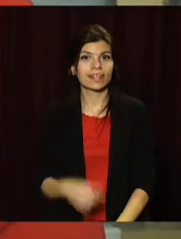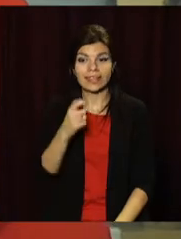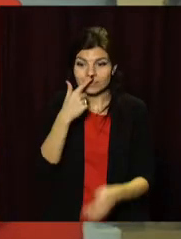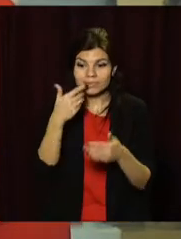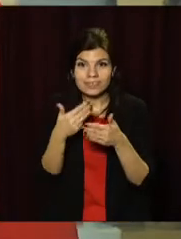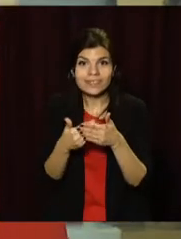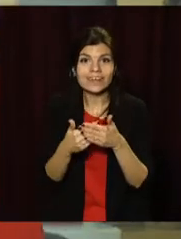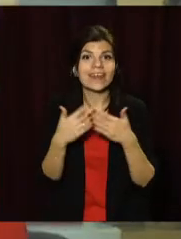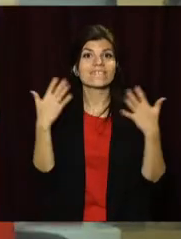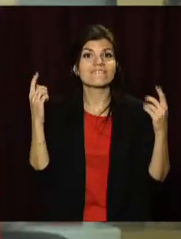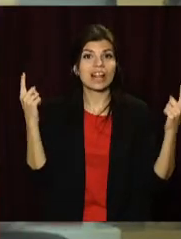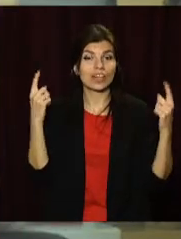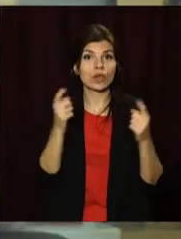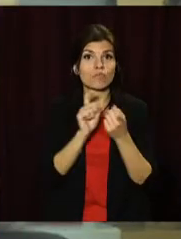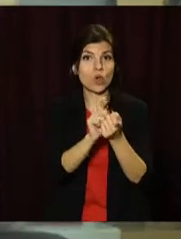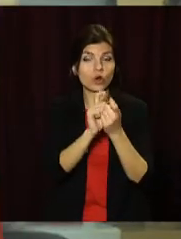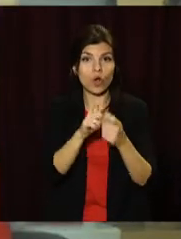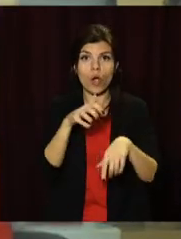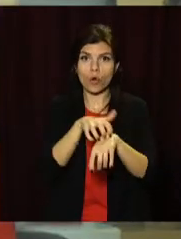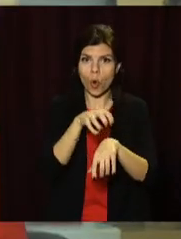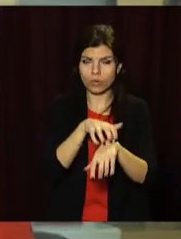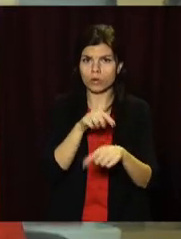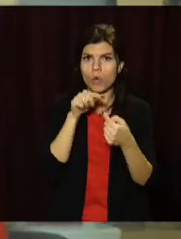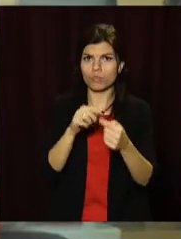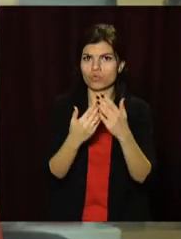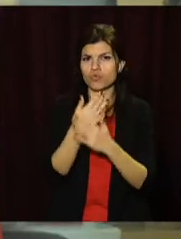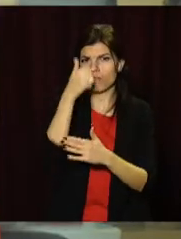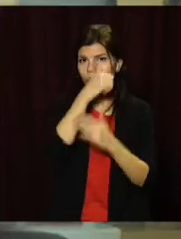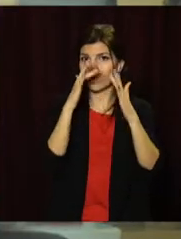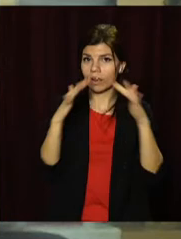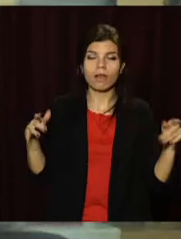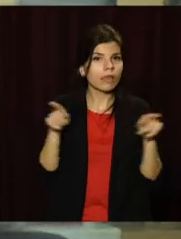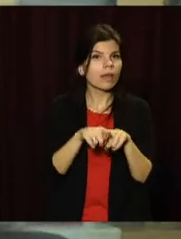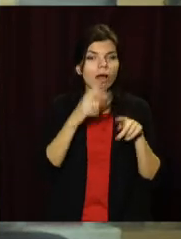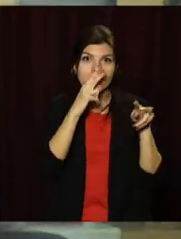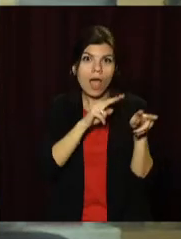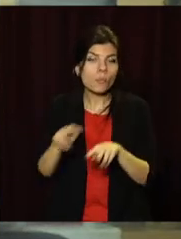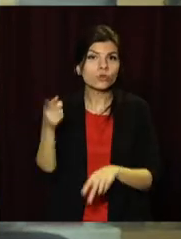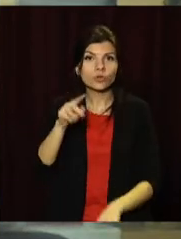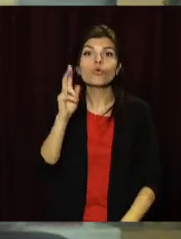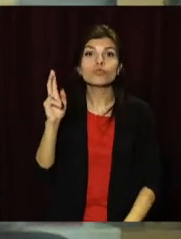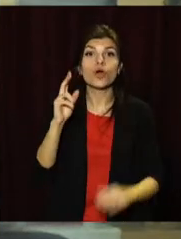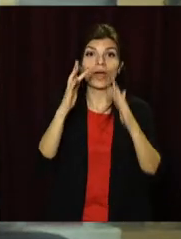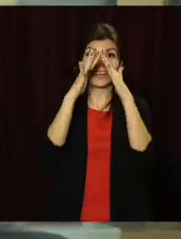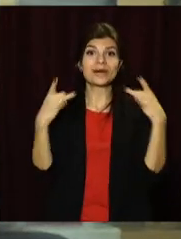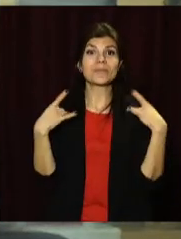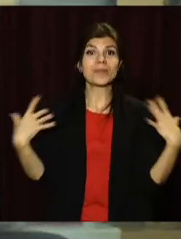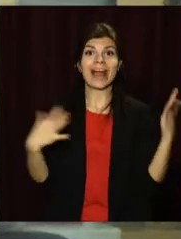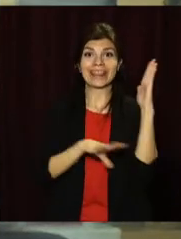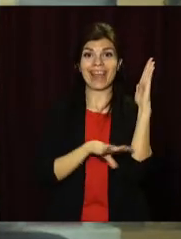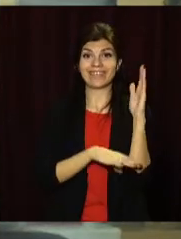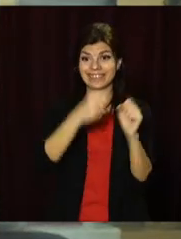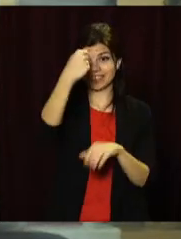Напередодні Великої битви – коти проти новорічних ялинок. Щорічно таке спостерігають ті, хто поставив святкове дерево.